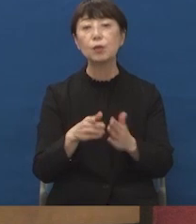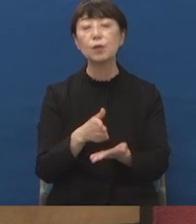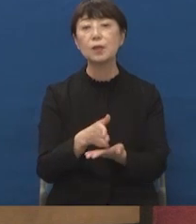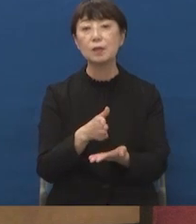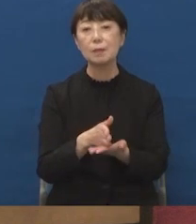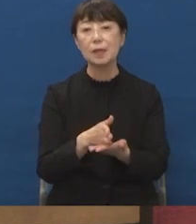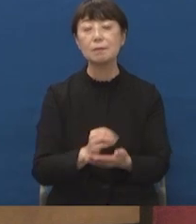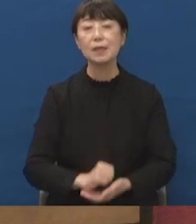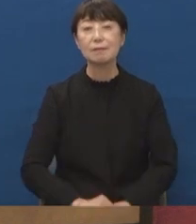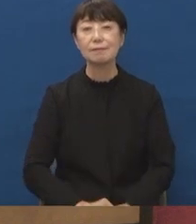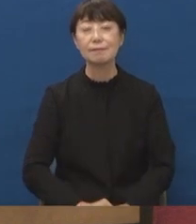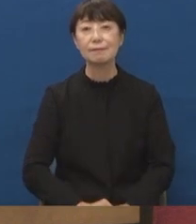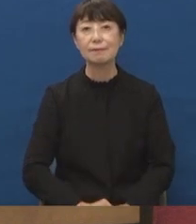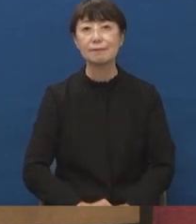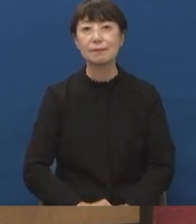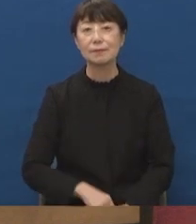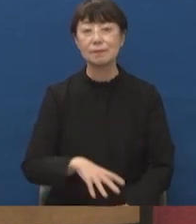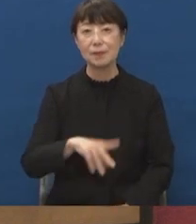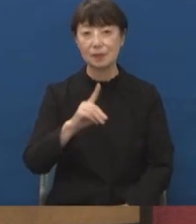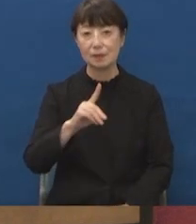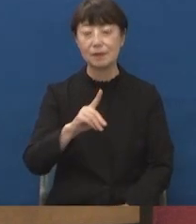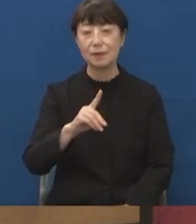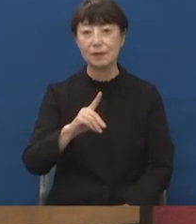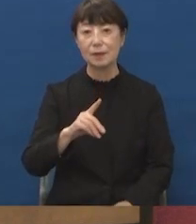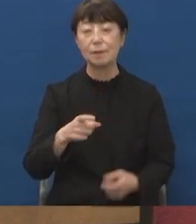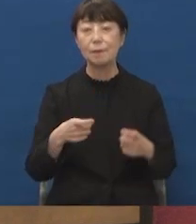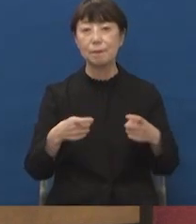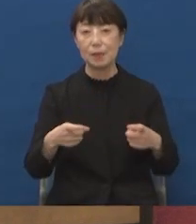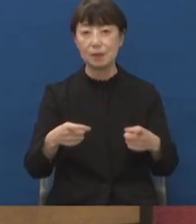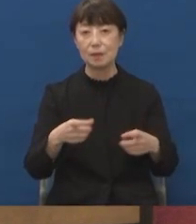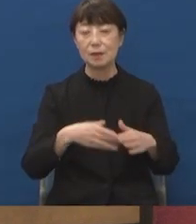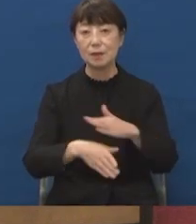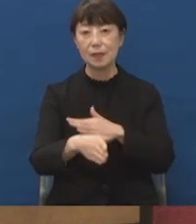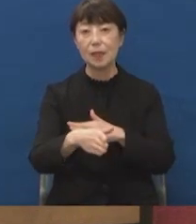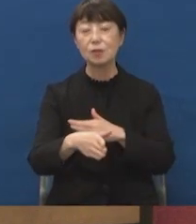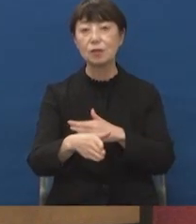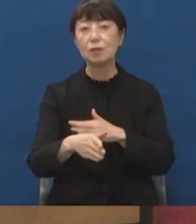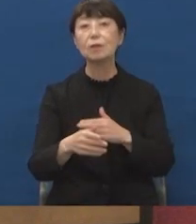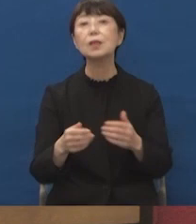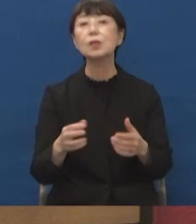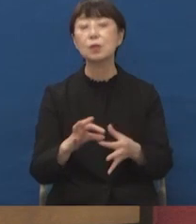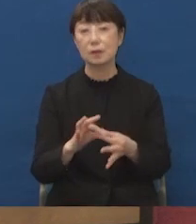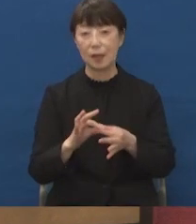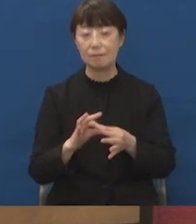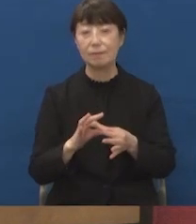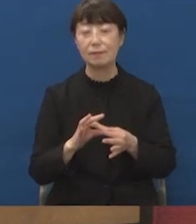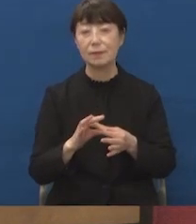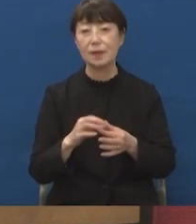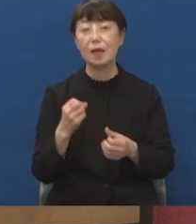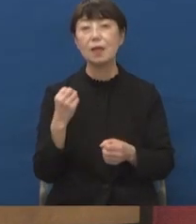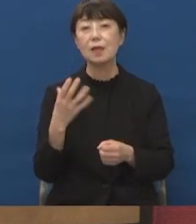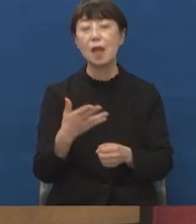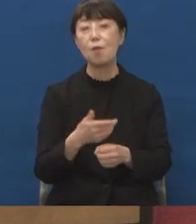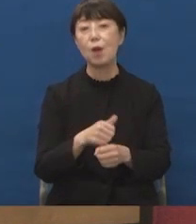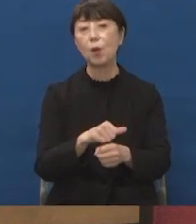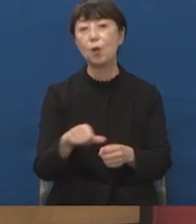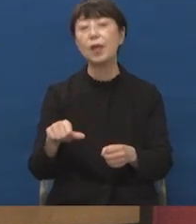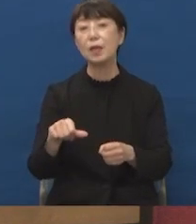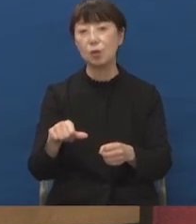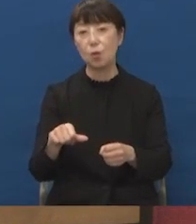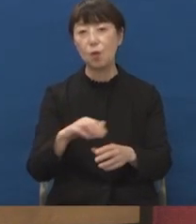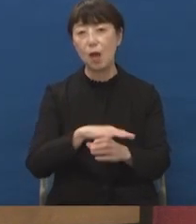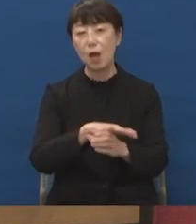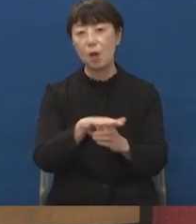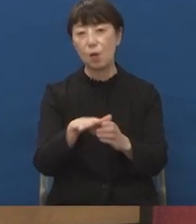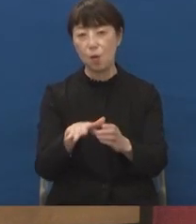といたします。まず、市バス地下鉄事業について申し上げます。令和5年度は、新型コロナ感